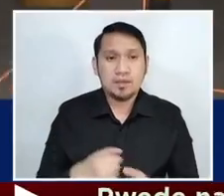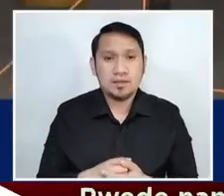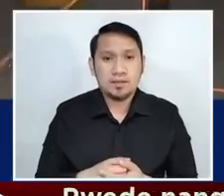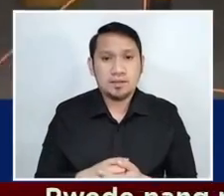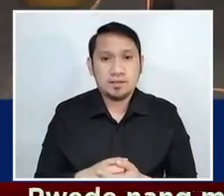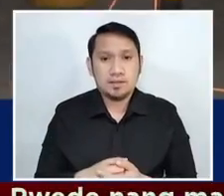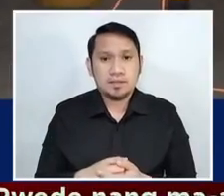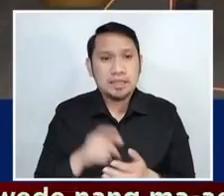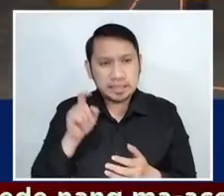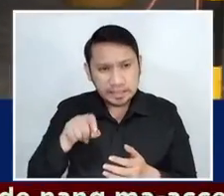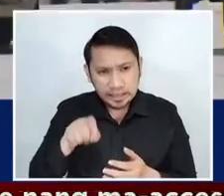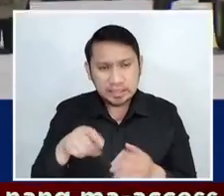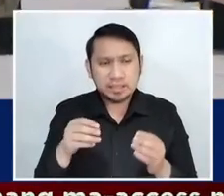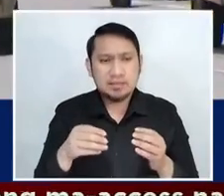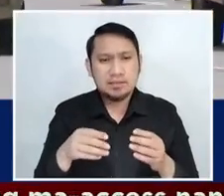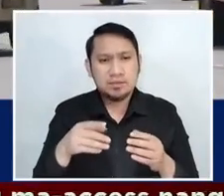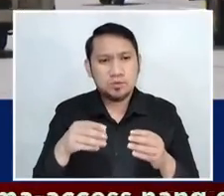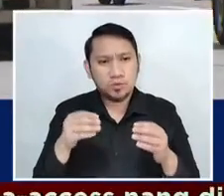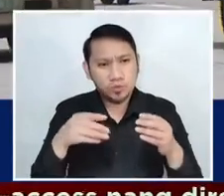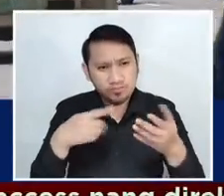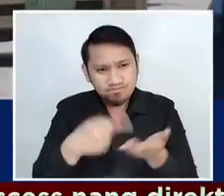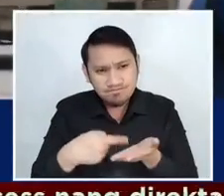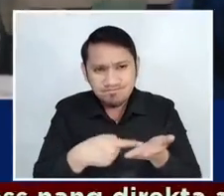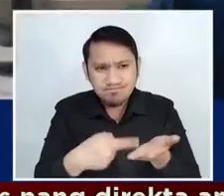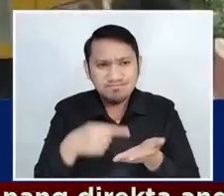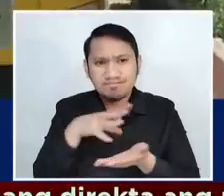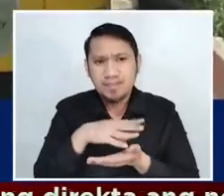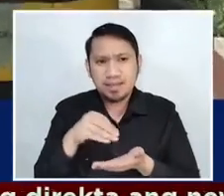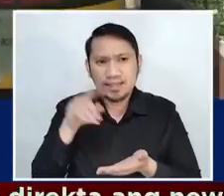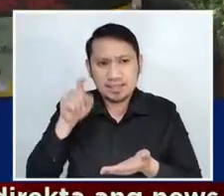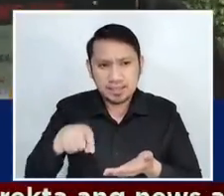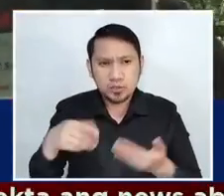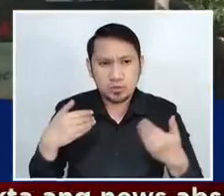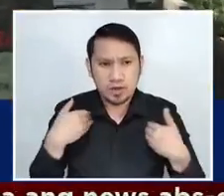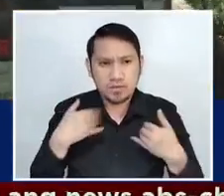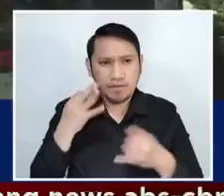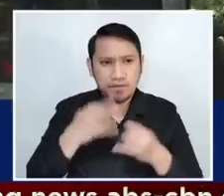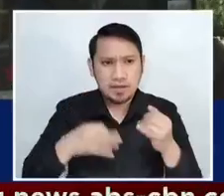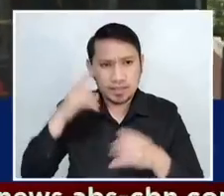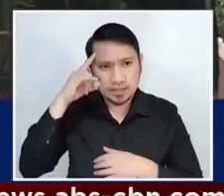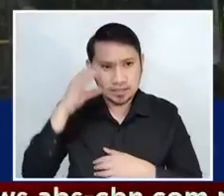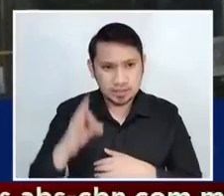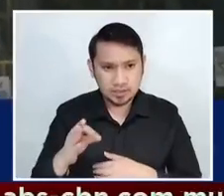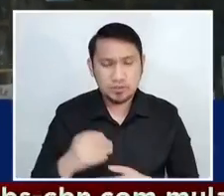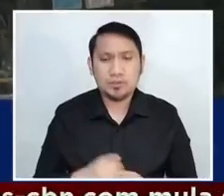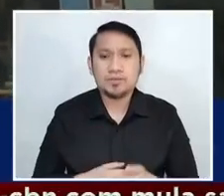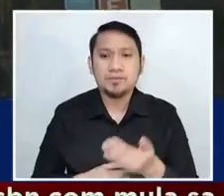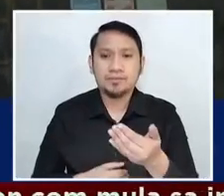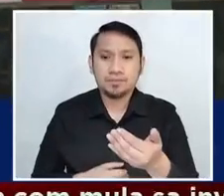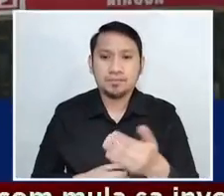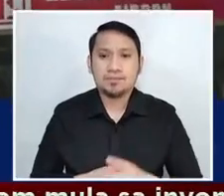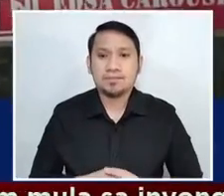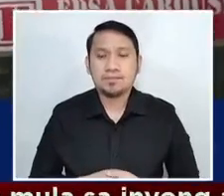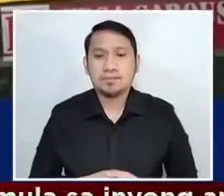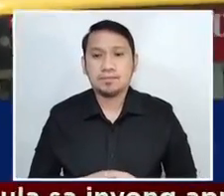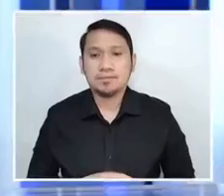dinggin at bigyan ng desisyon ng LTFRB. Jackie Manabat, ABS-CBN News.